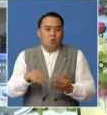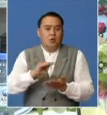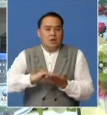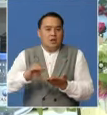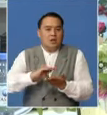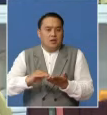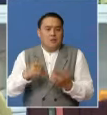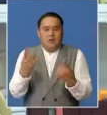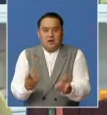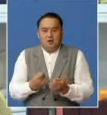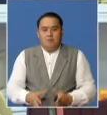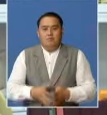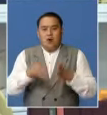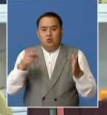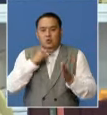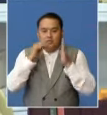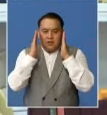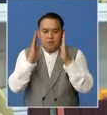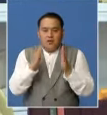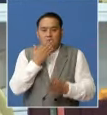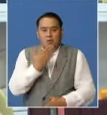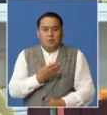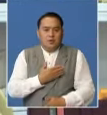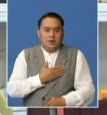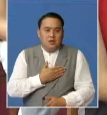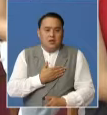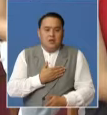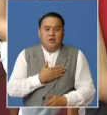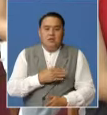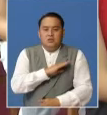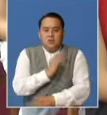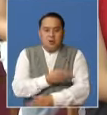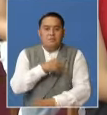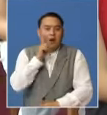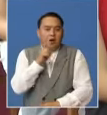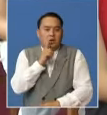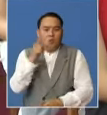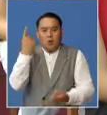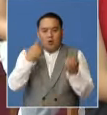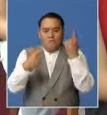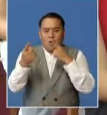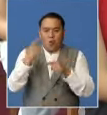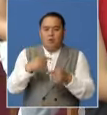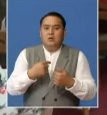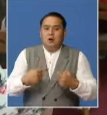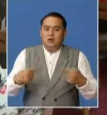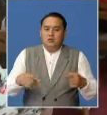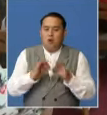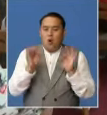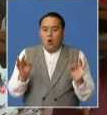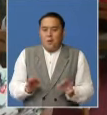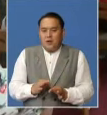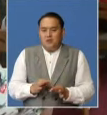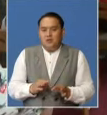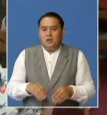линии привлекают большое внимание любителей книг. По мнению спикеров, сильна молодежь и в лирическом жанре. Каждое произведение поэтов